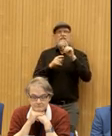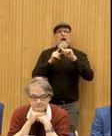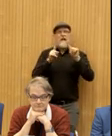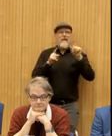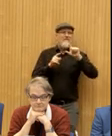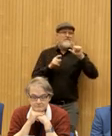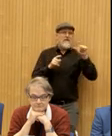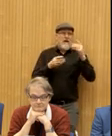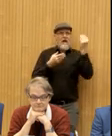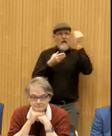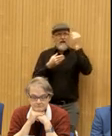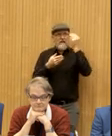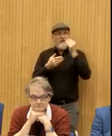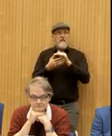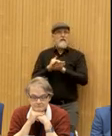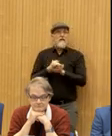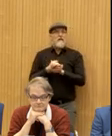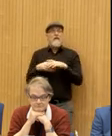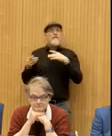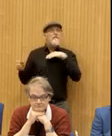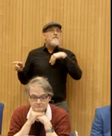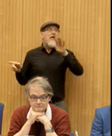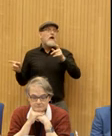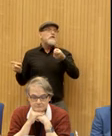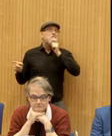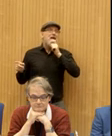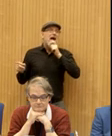Trotz eines angenehmen Schulalltags möchte ich kritisch